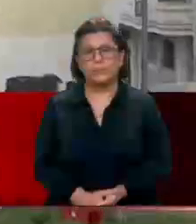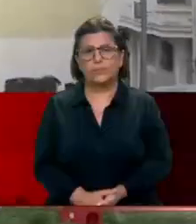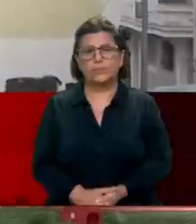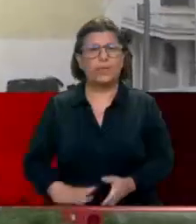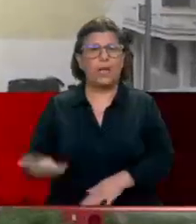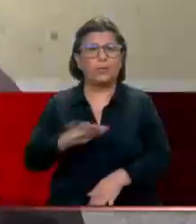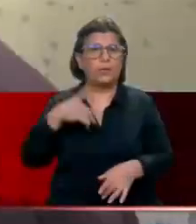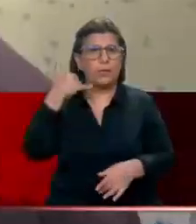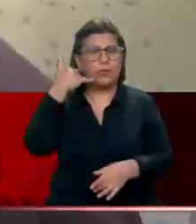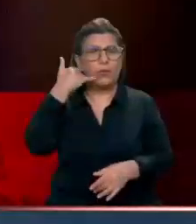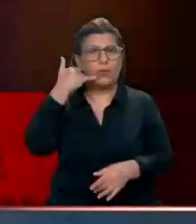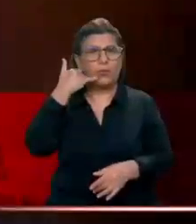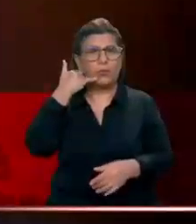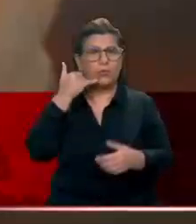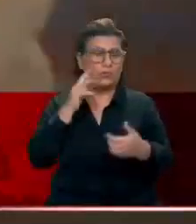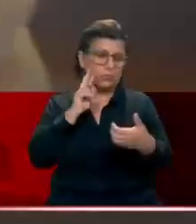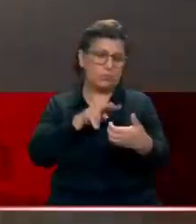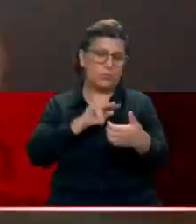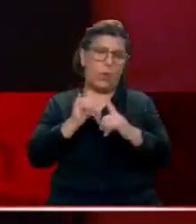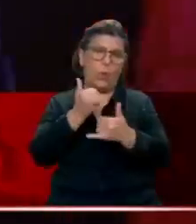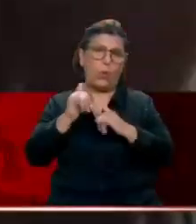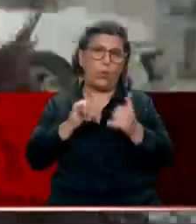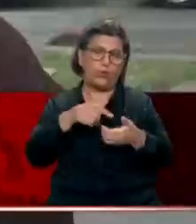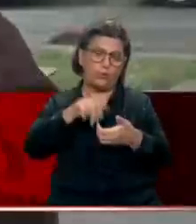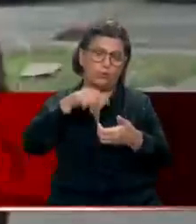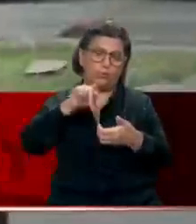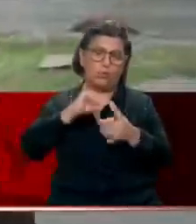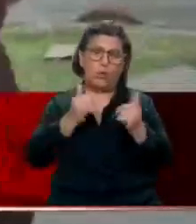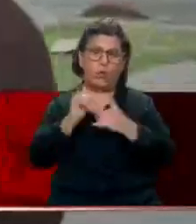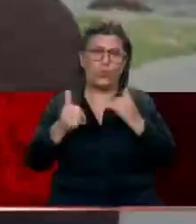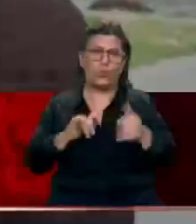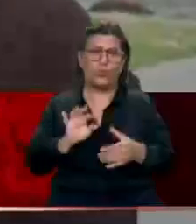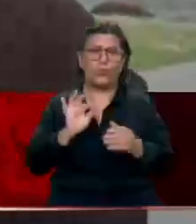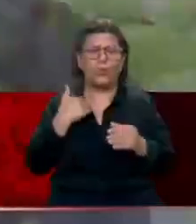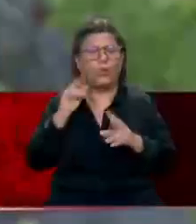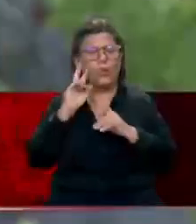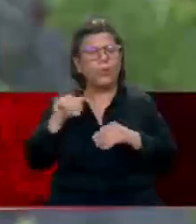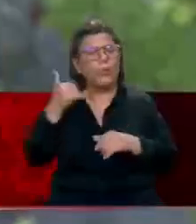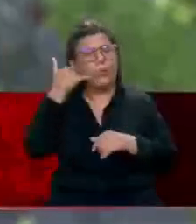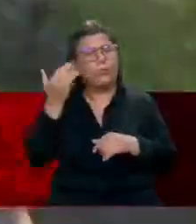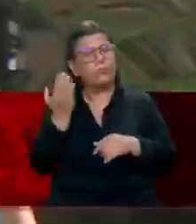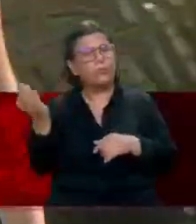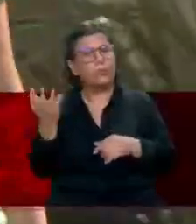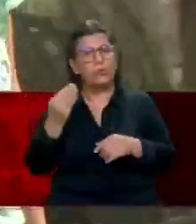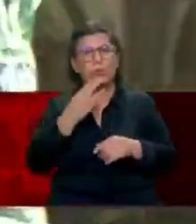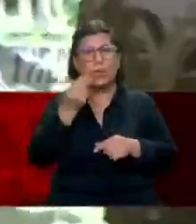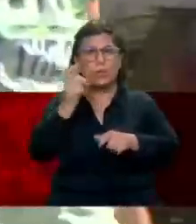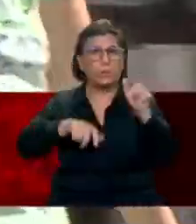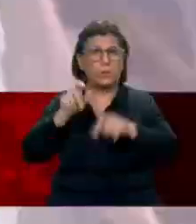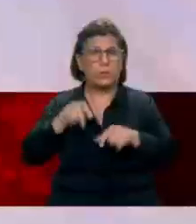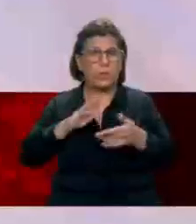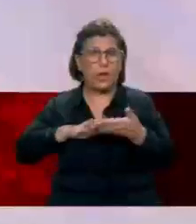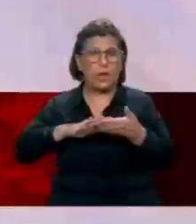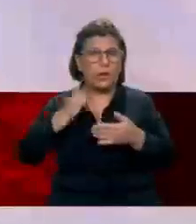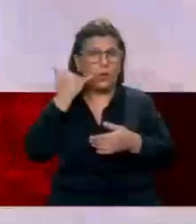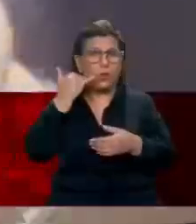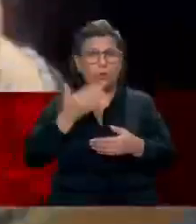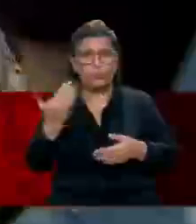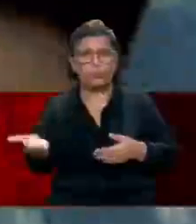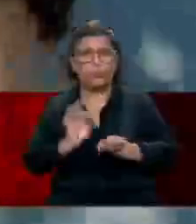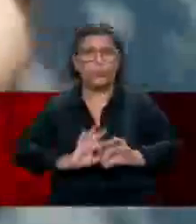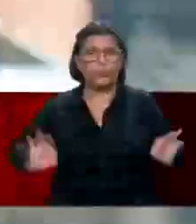Herkes telefonun başında oyun oynuyor. Uyurken bile yanımda oluyor telefonum. Gençlerin elinden zaten telefon düşmüyor.